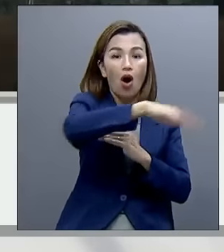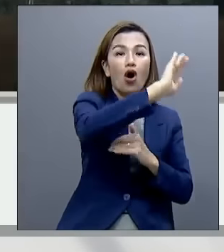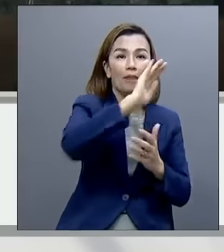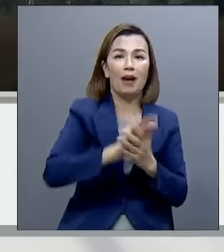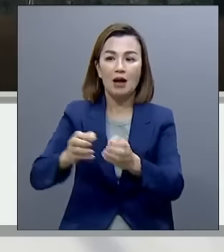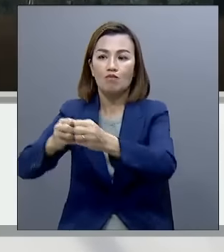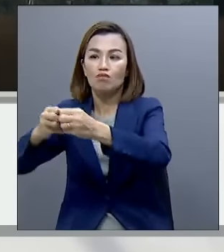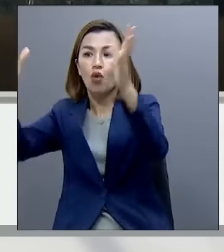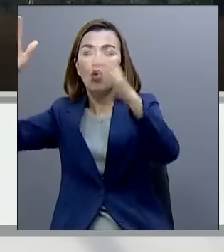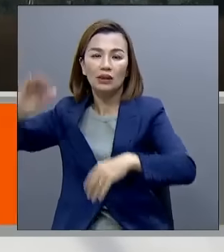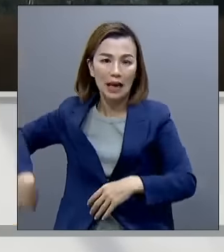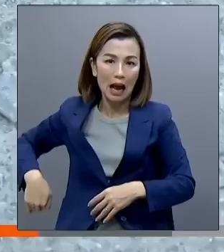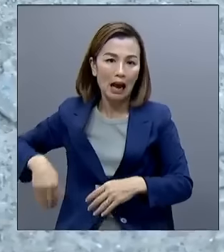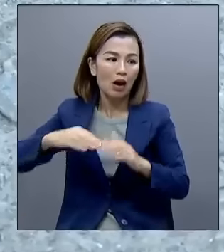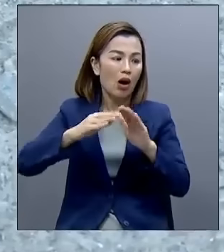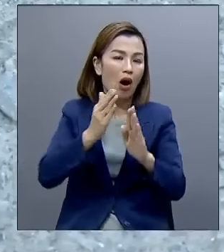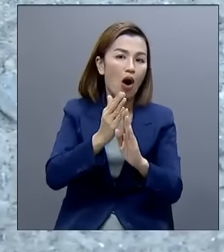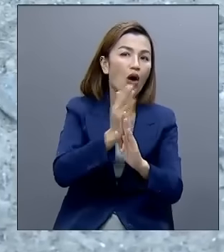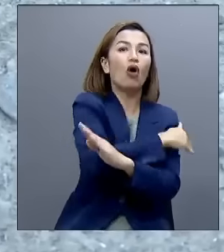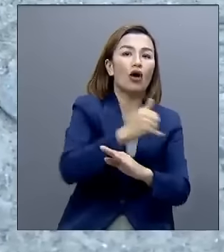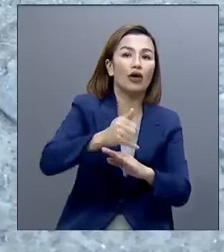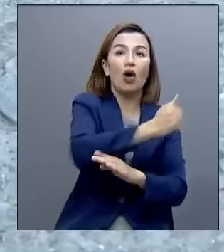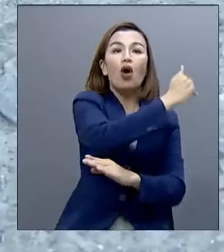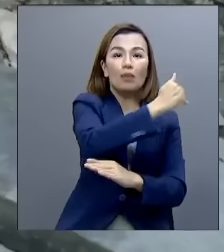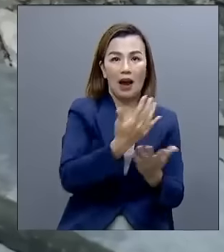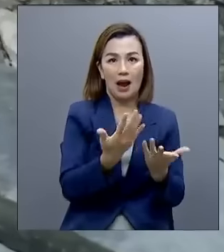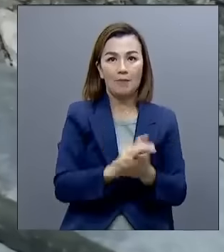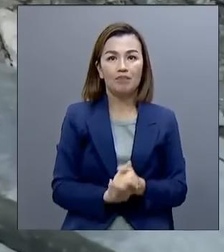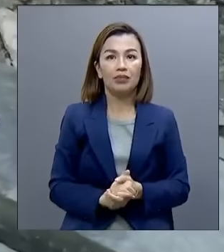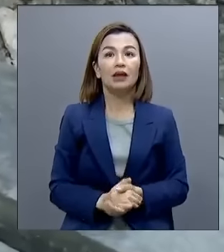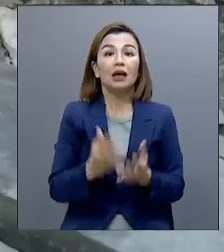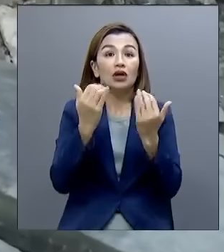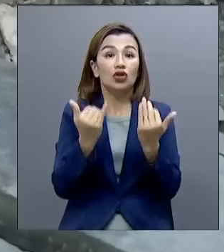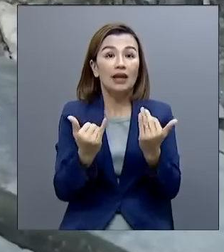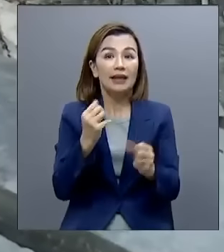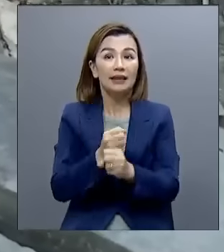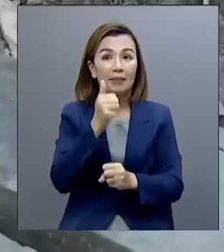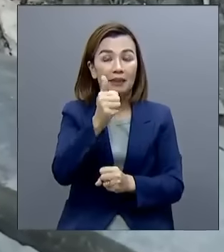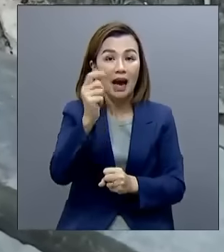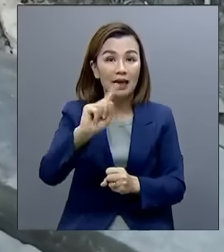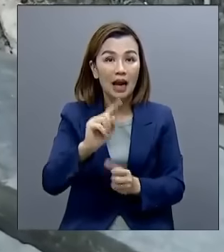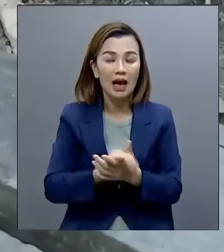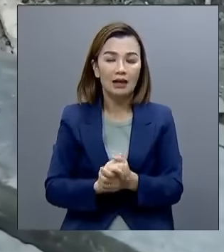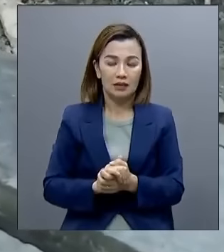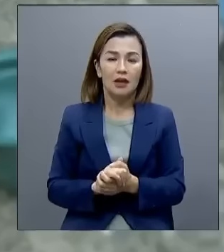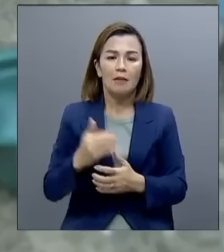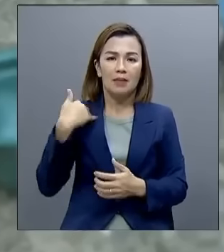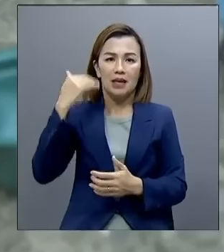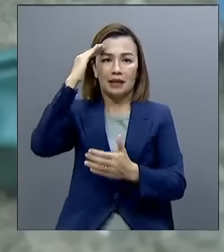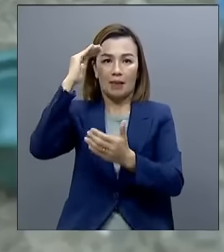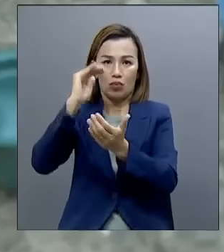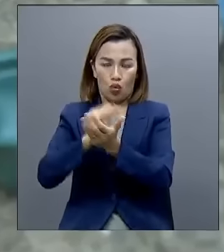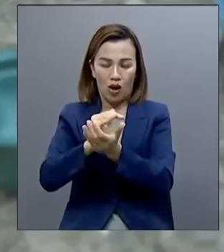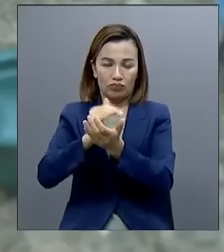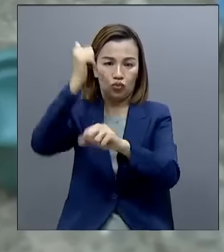จะเกิดเหตุขึ้นนั่นเองค่ะซึ่งสิ่งที่เกิดขึ้นณตอนนี้ที่ทำได้ก็คือผบ.ตร.ค่ะให้ตำรวจทั่วประเทศ